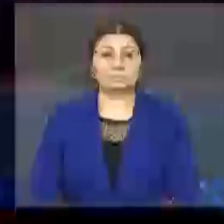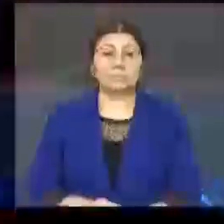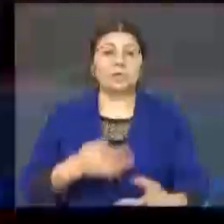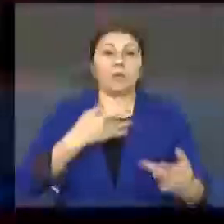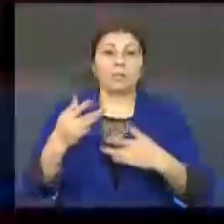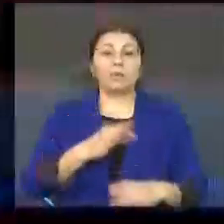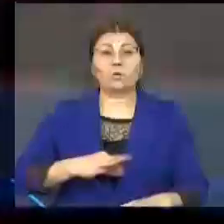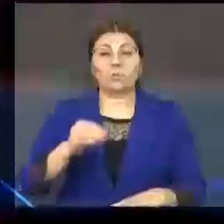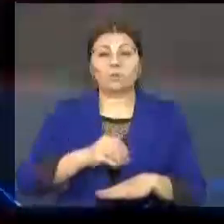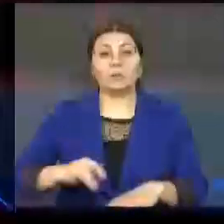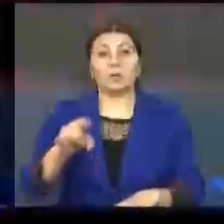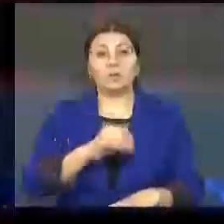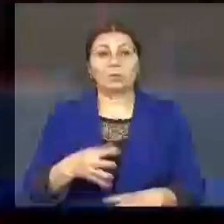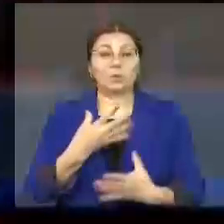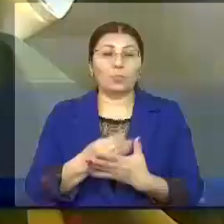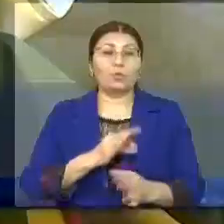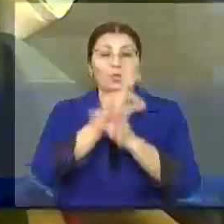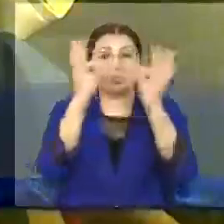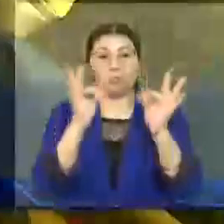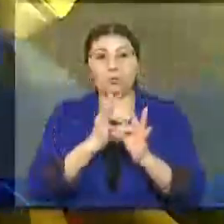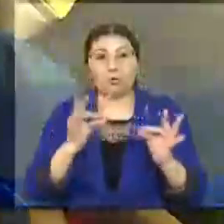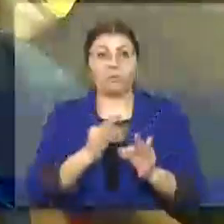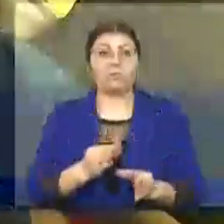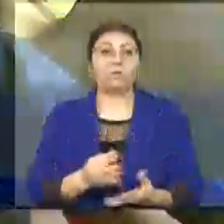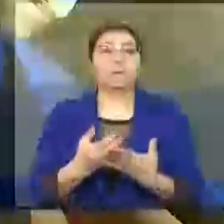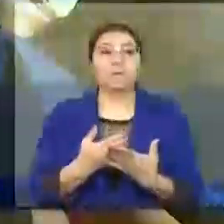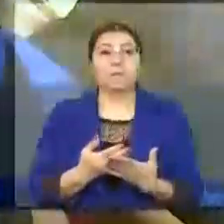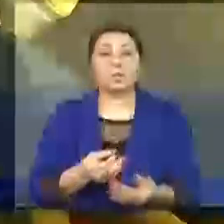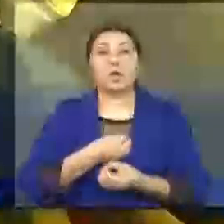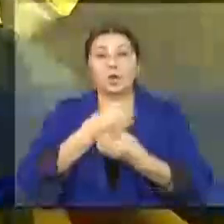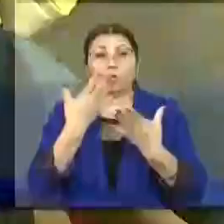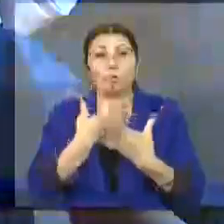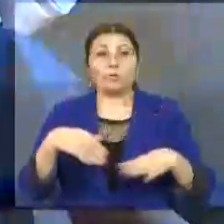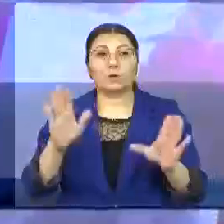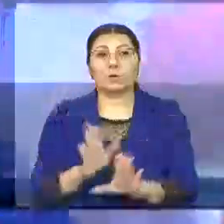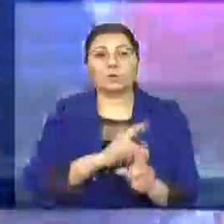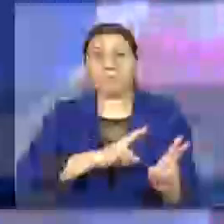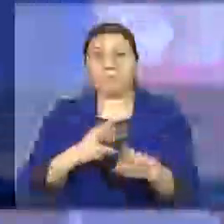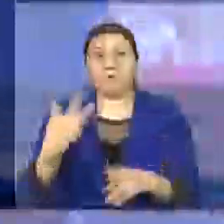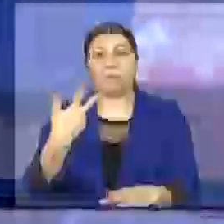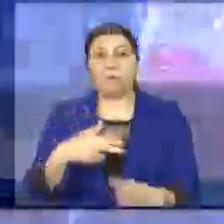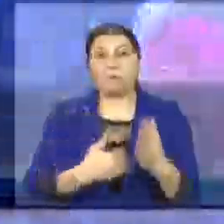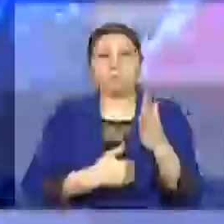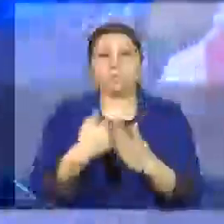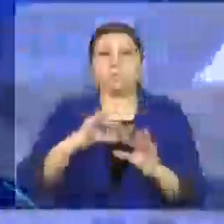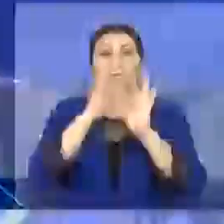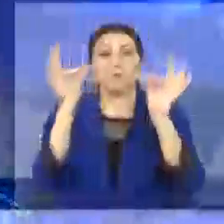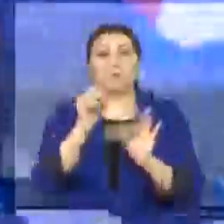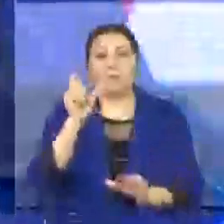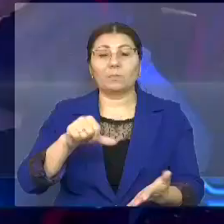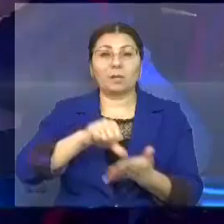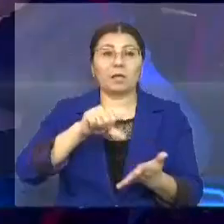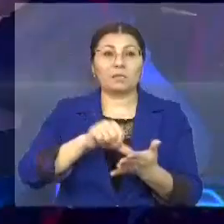Концертке облыс пен аудандардан өз өнерімен көрермен қауымды сүйсіндіріп жүрген ән айтатын бибилейтін 30-дан аса өнерпаз қатысты.